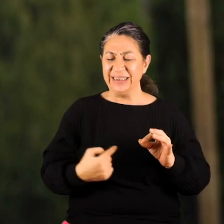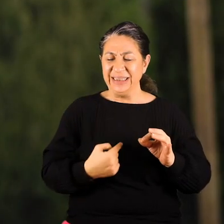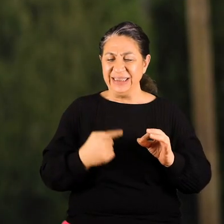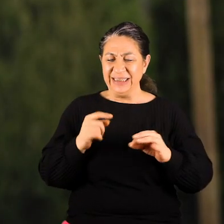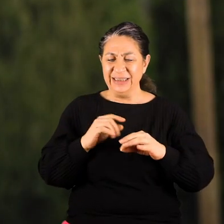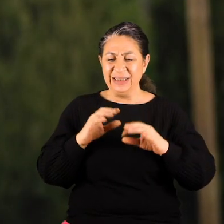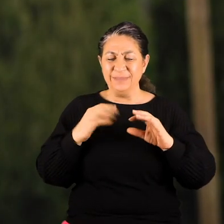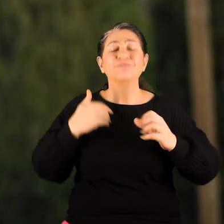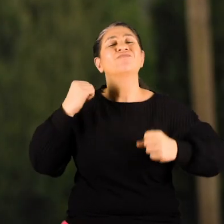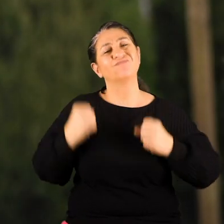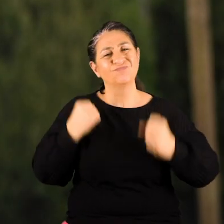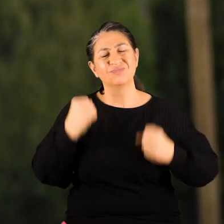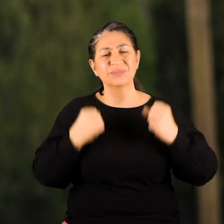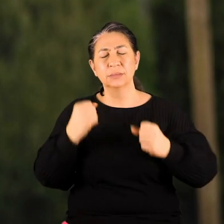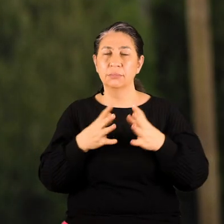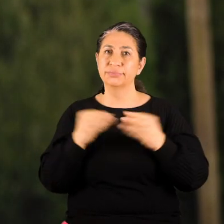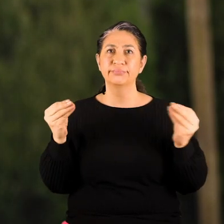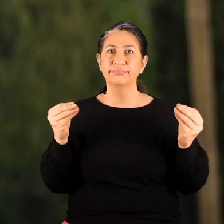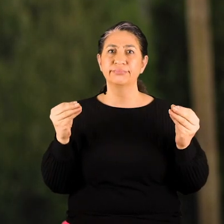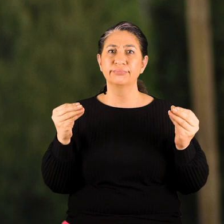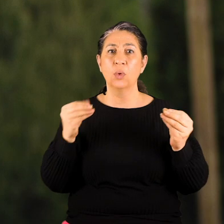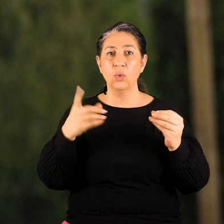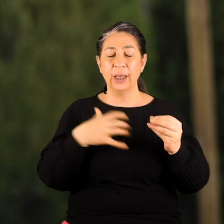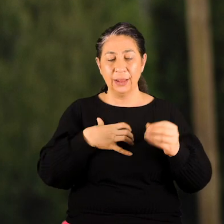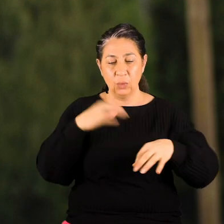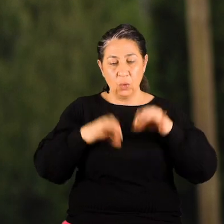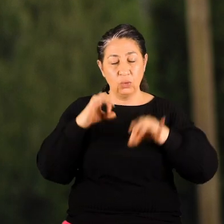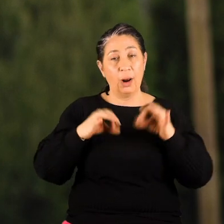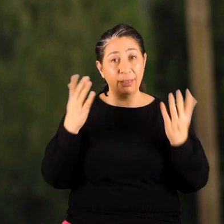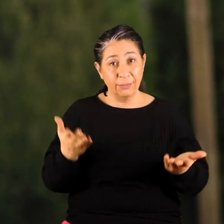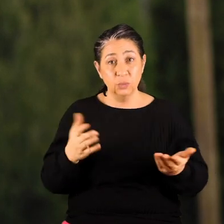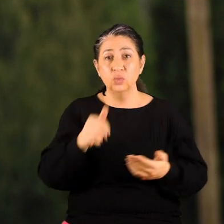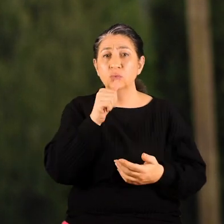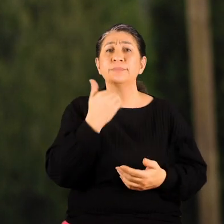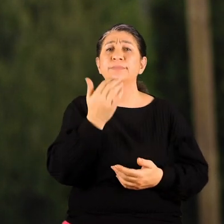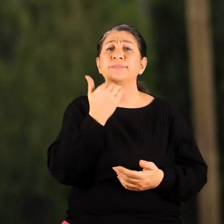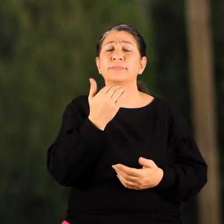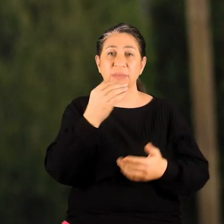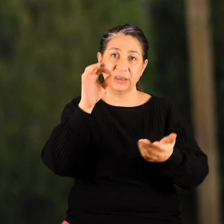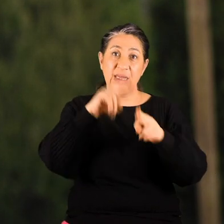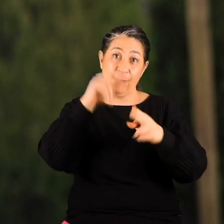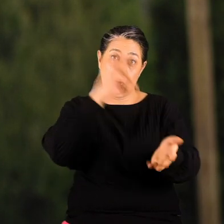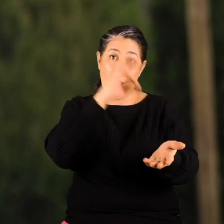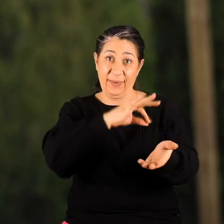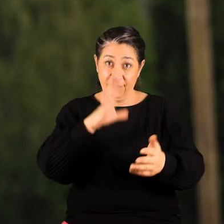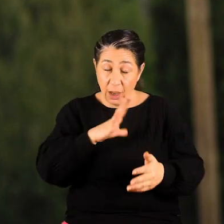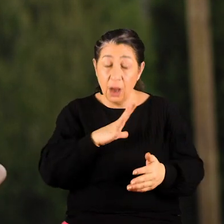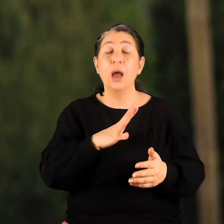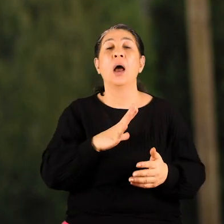hissediyordum. Koşuyordum ve sonra yok oluyordu. Yani hı-hı. onunla kontrol edebildim. Su içemiyor hiçbir kemoterapi